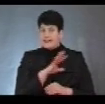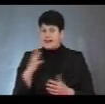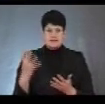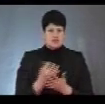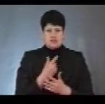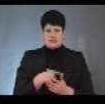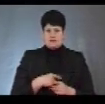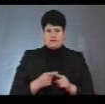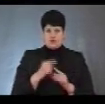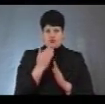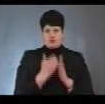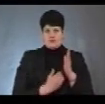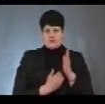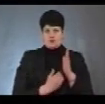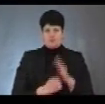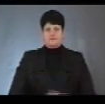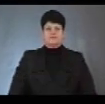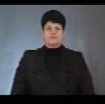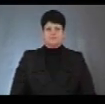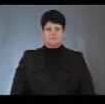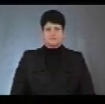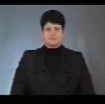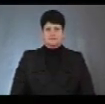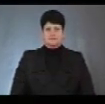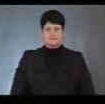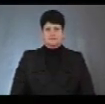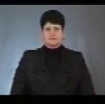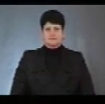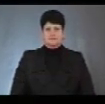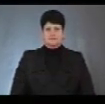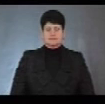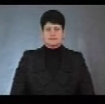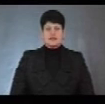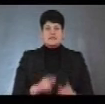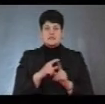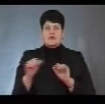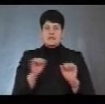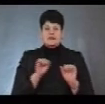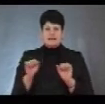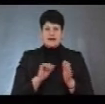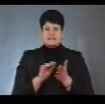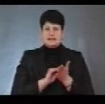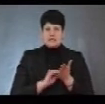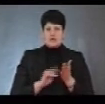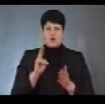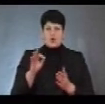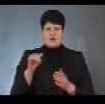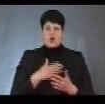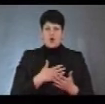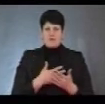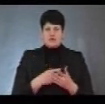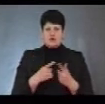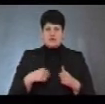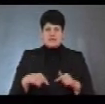цьому списку. Соломія Струс, Юрій Багрій, новини. За словами керівника секретаріату коаліції громадських